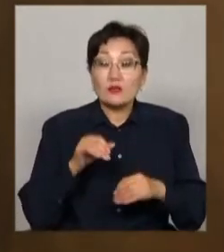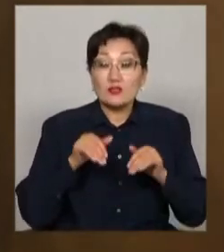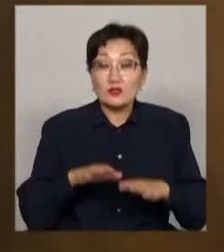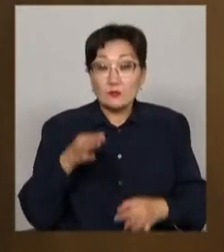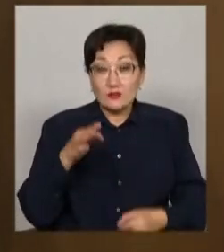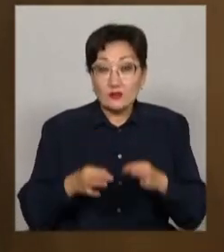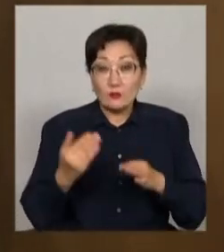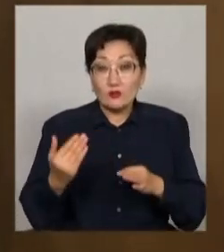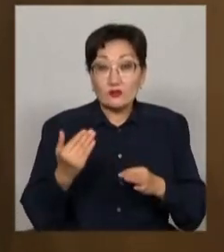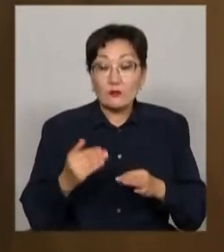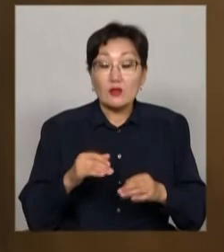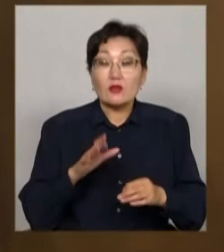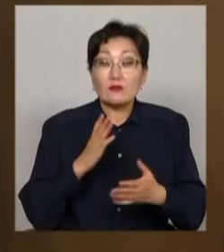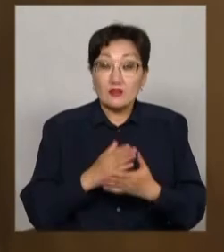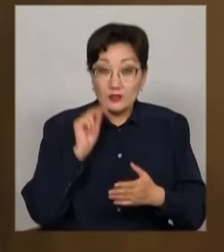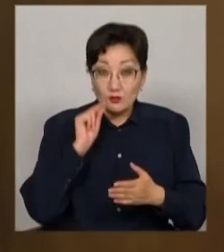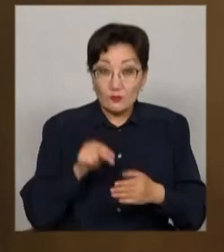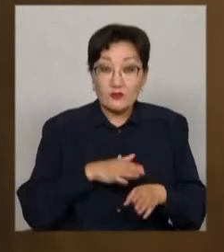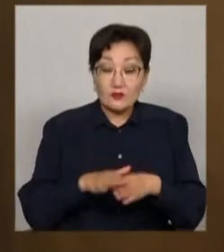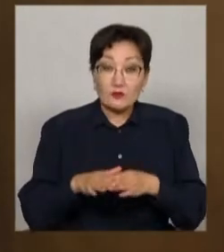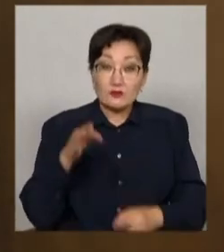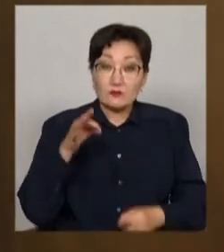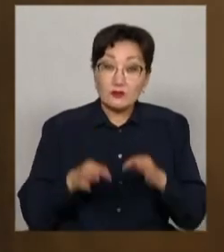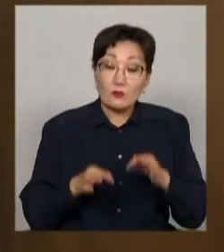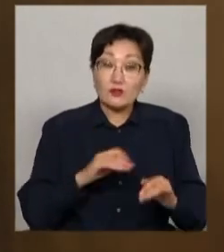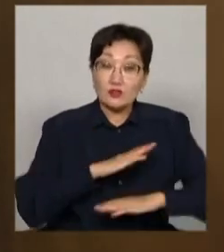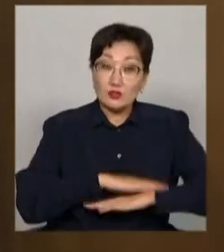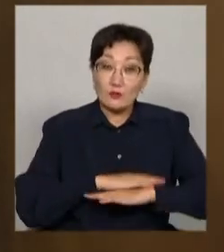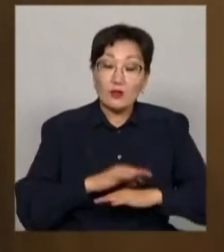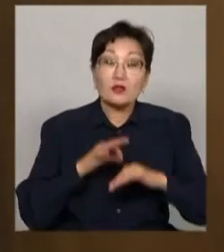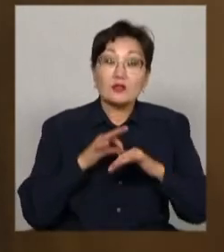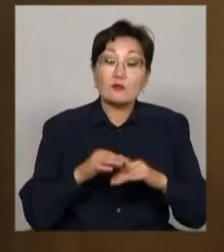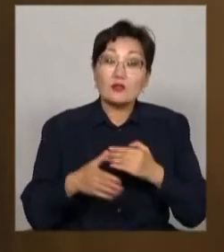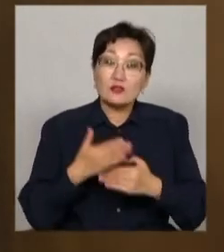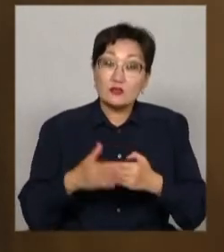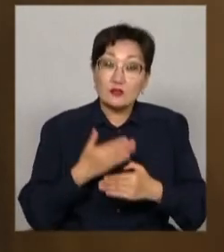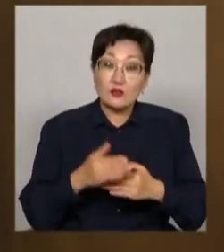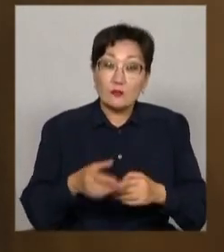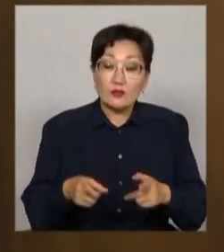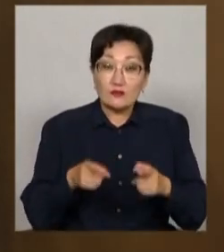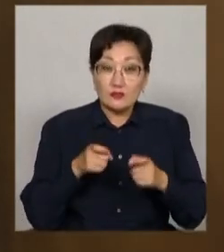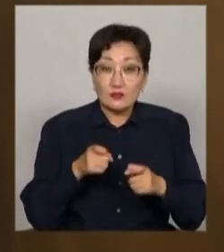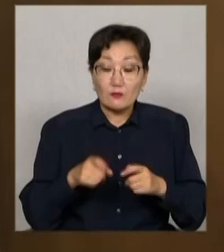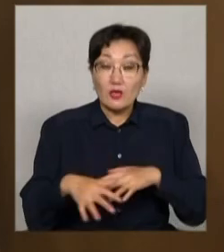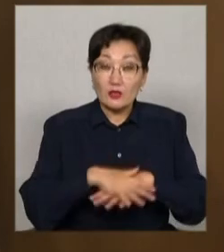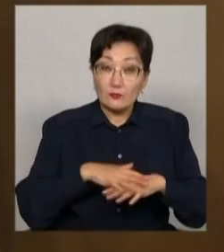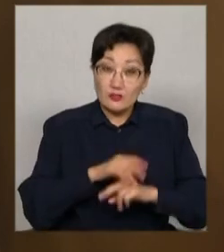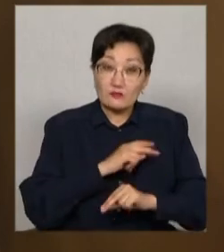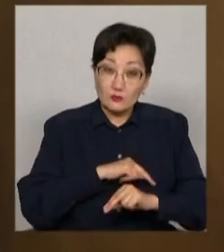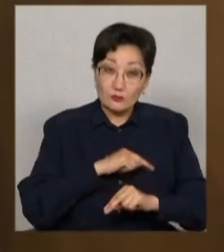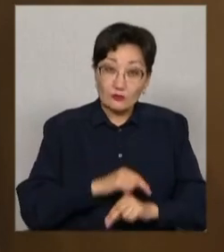Сергей Владимирович признан виновным в совершении уголовного проступка с назначением наказания в виде привлечения к общественным работам.